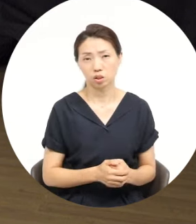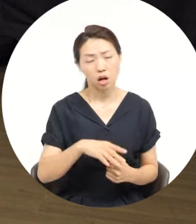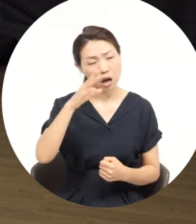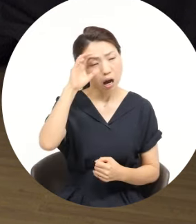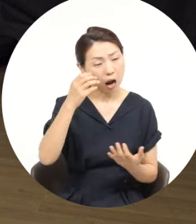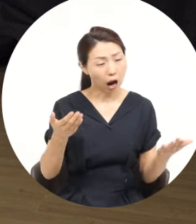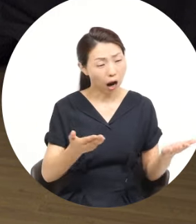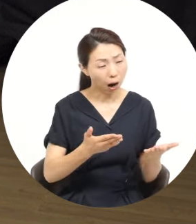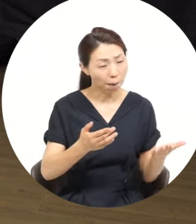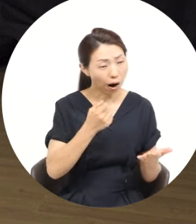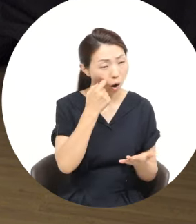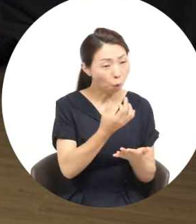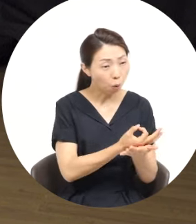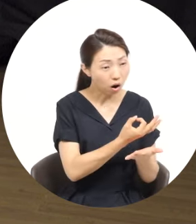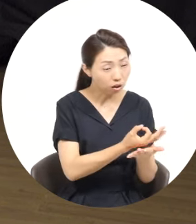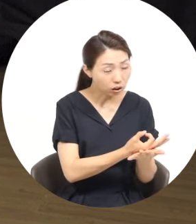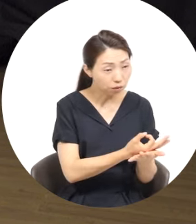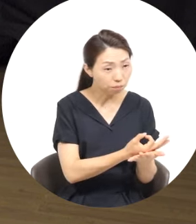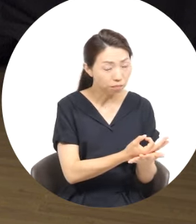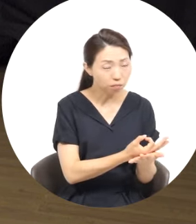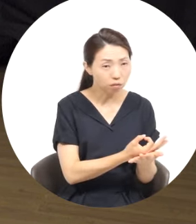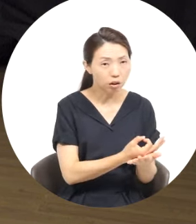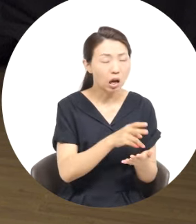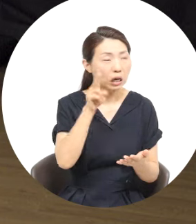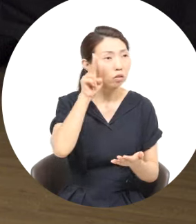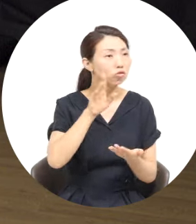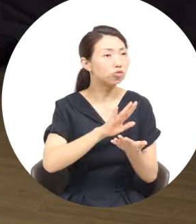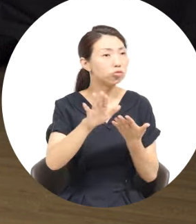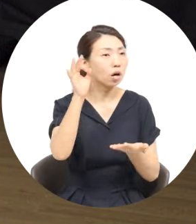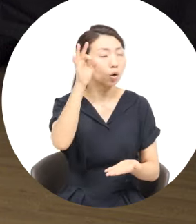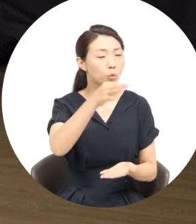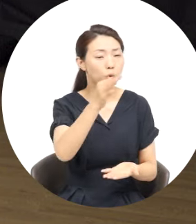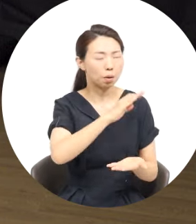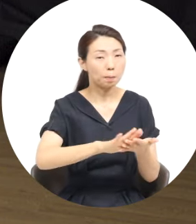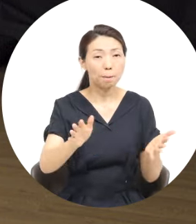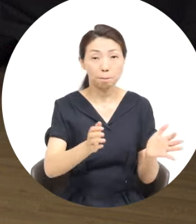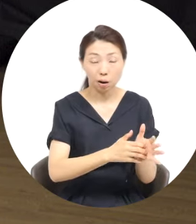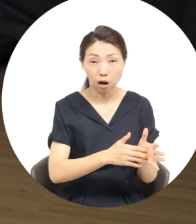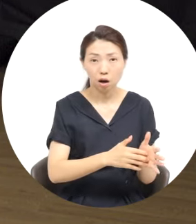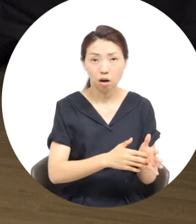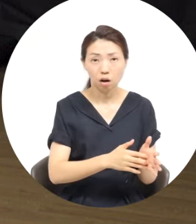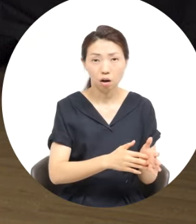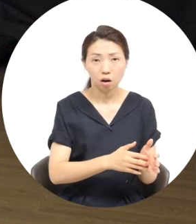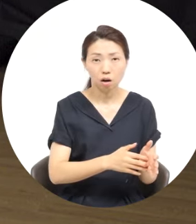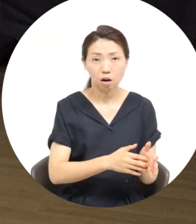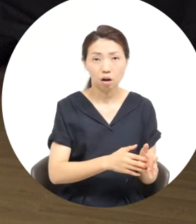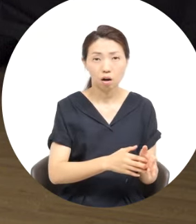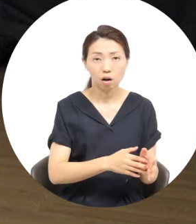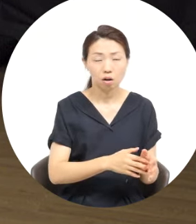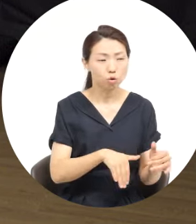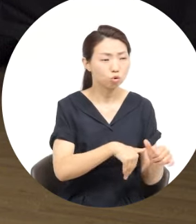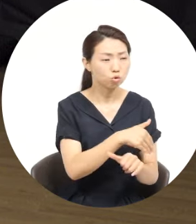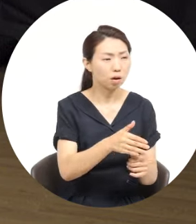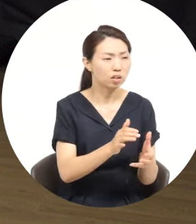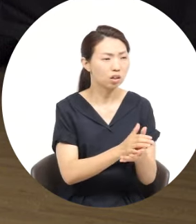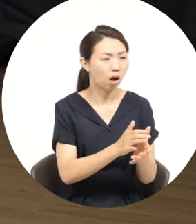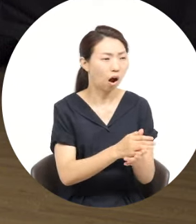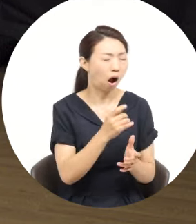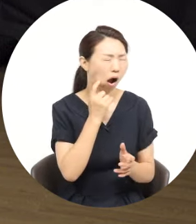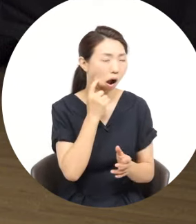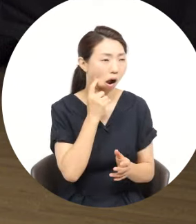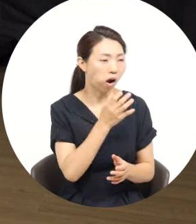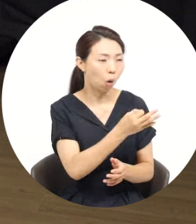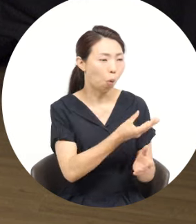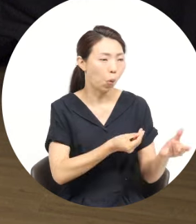하고 있는데 한달 일해서 번 돈은 이틀 만에 다 써버리고 또 돈이 없으면 제 친구들에게 거짓말을 해서